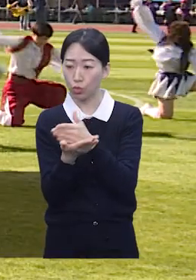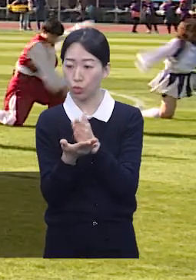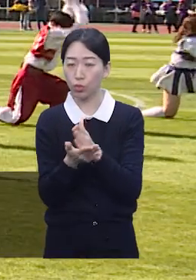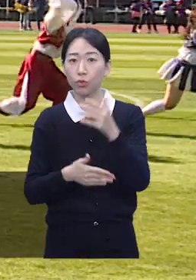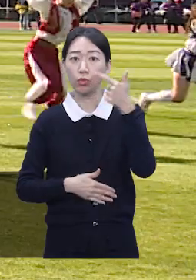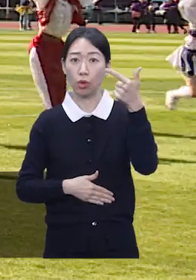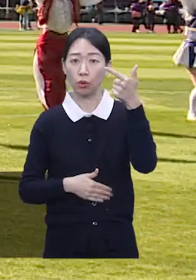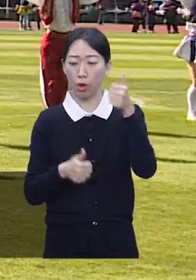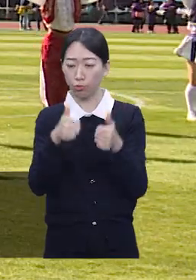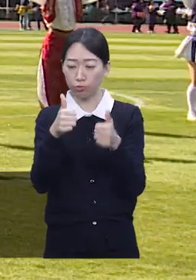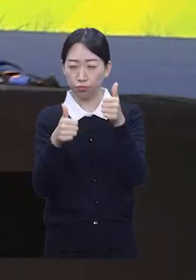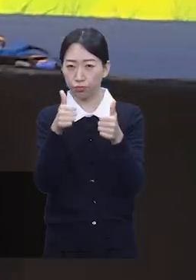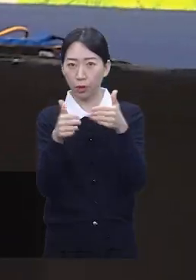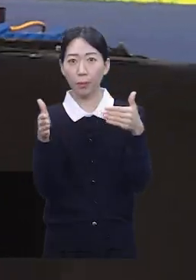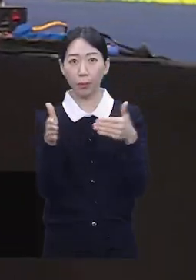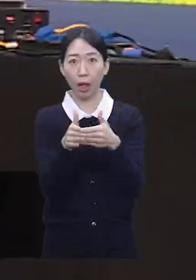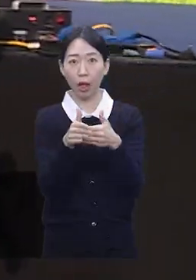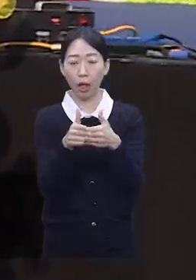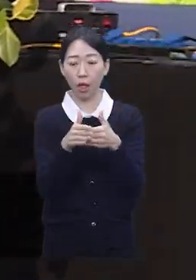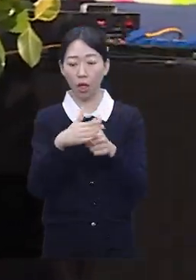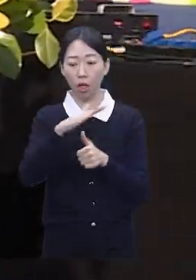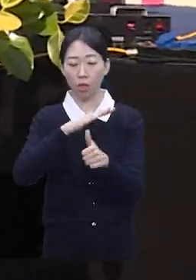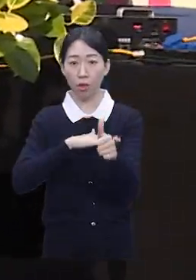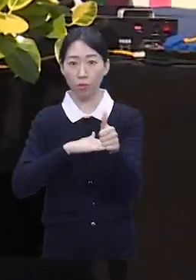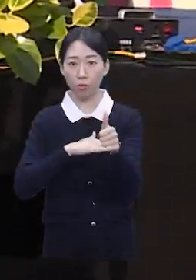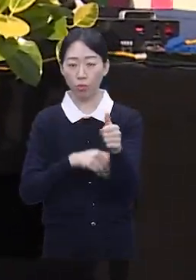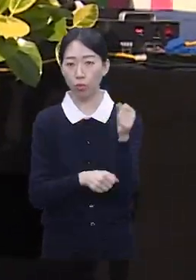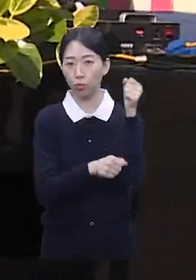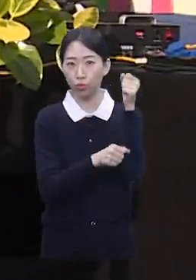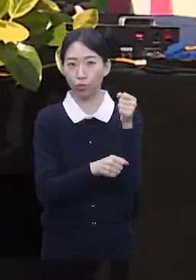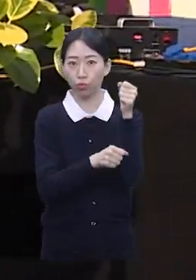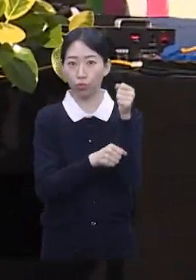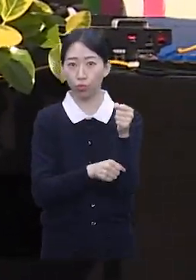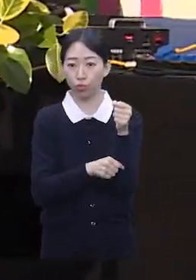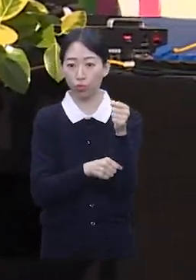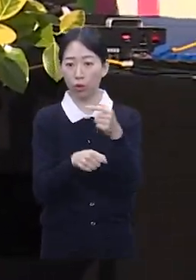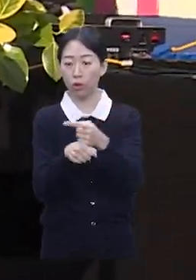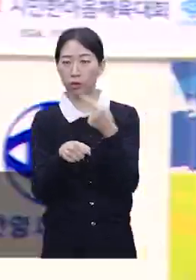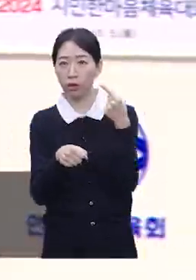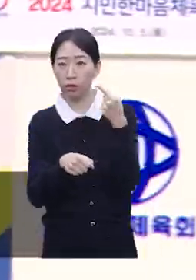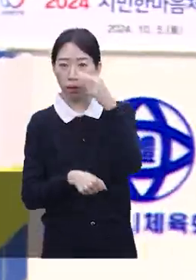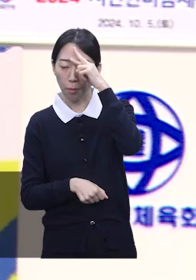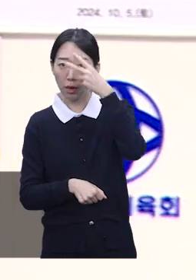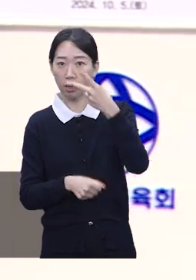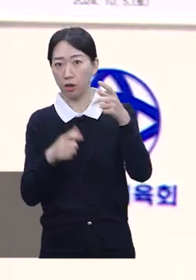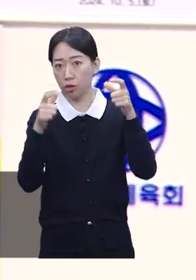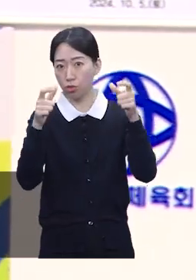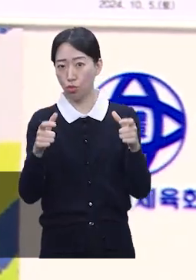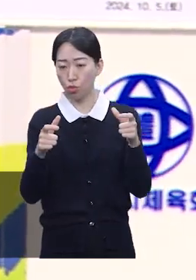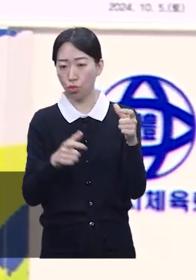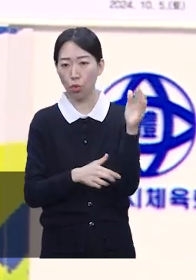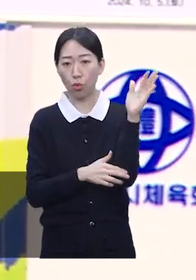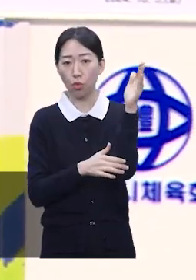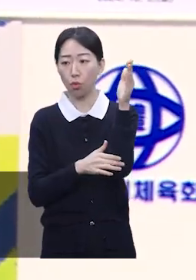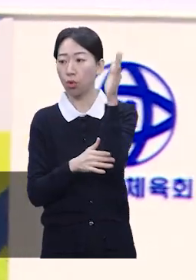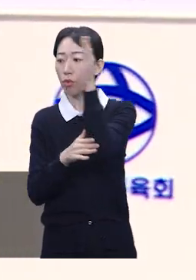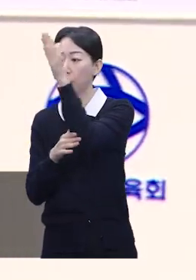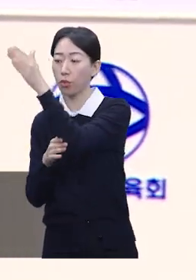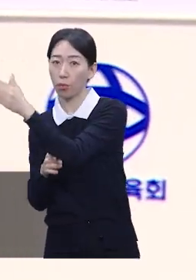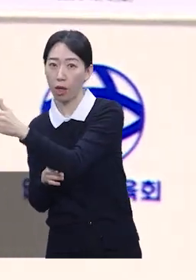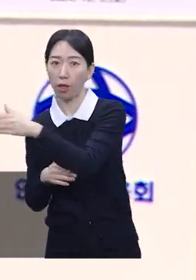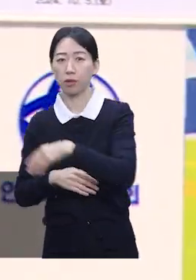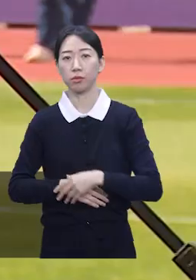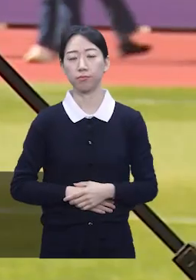경기가 진행됐습니다. 동별 기수단이 입장하고 지난해 종합 우승동인 박달 2동이 우승기를